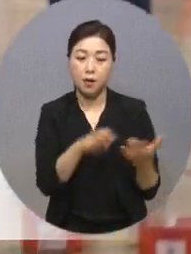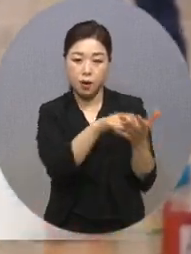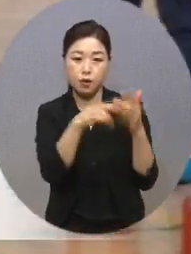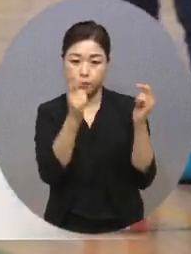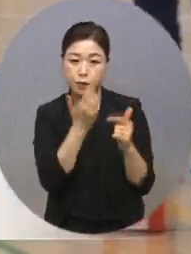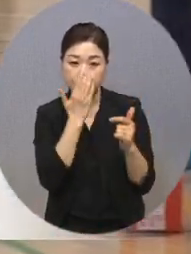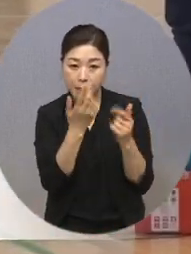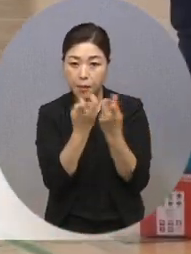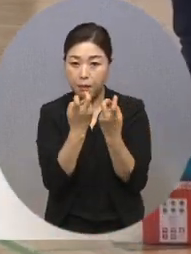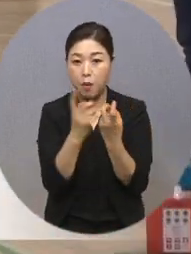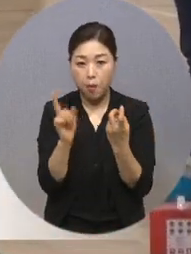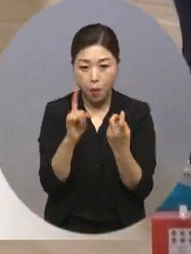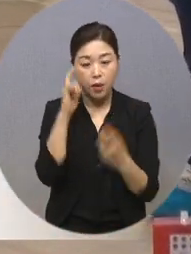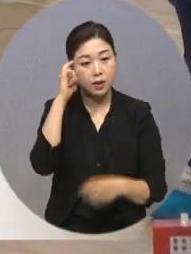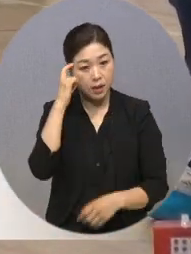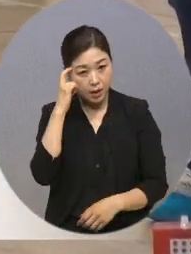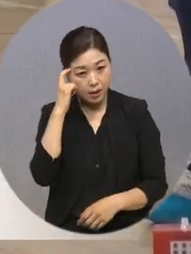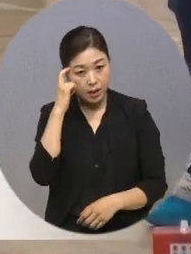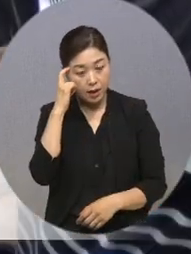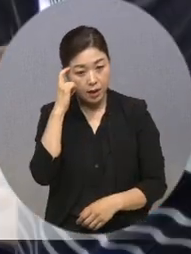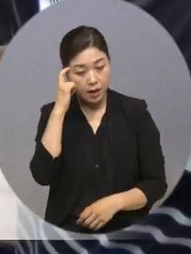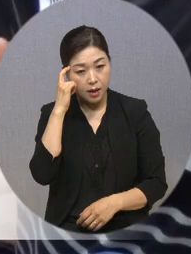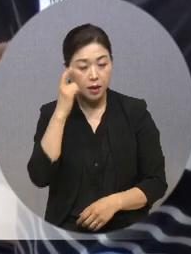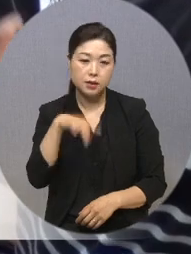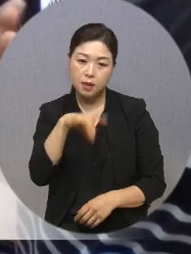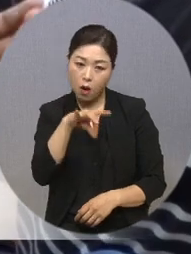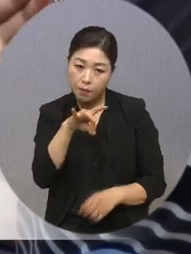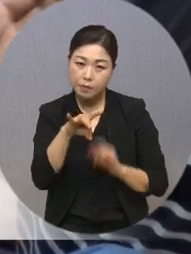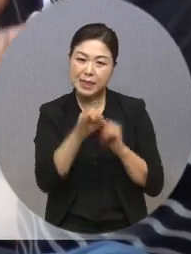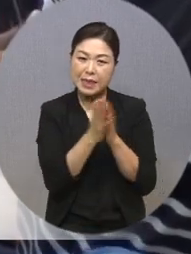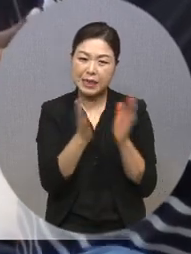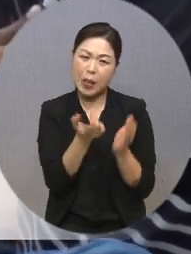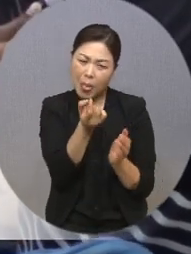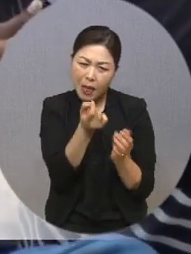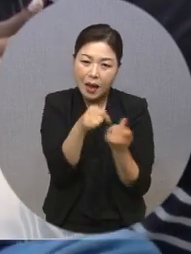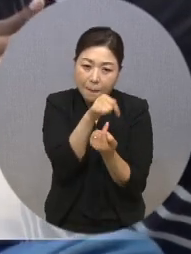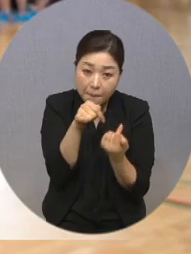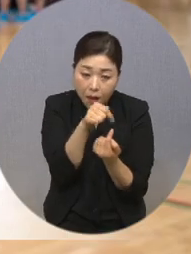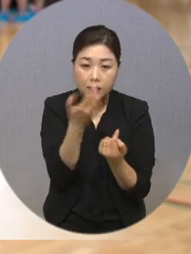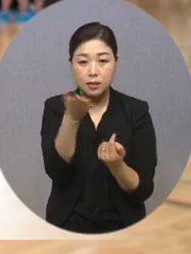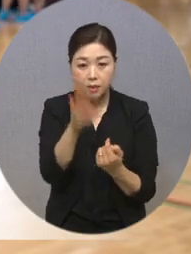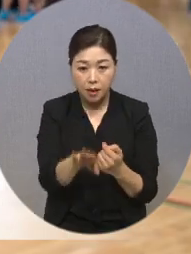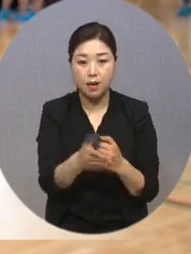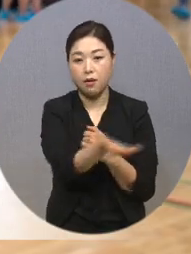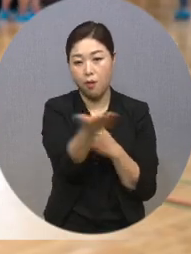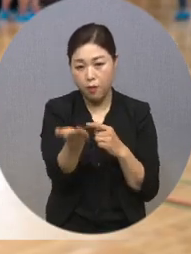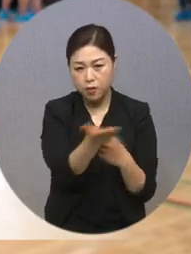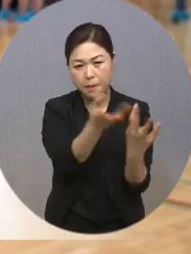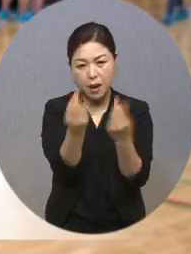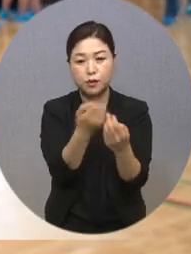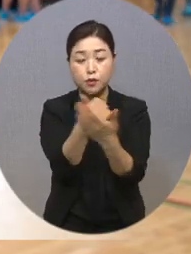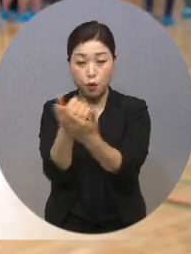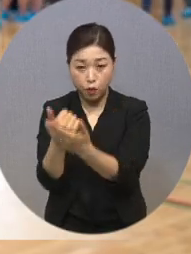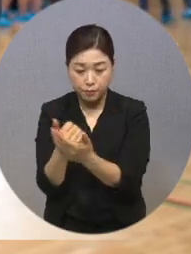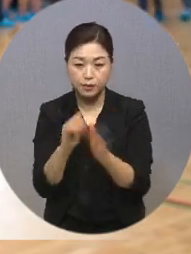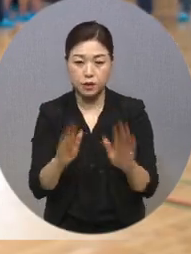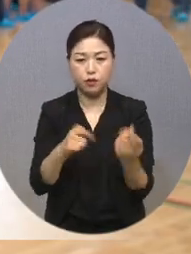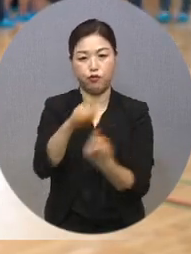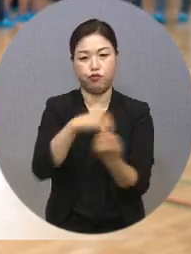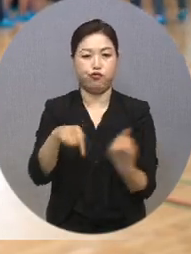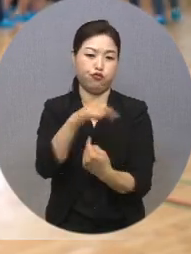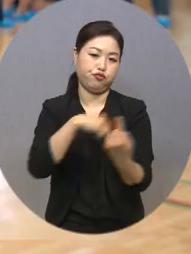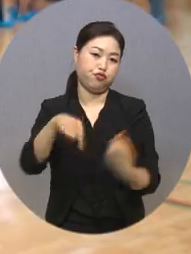덜어 줄 수 있는 방법이 무엇입니까 그리고 생각하다가 이렇게 맨친 에는 잡기 시작했었는데 여러분들이 야 도움을 회계 이제